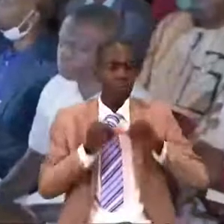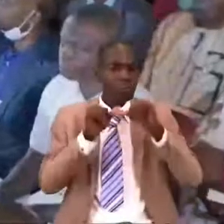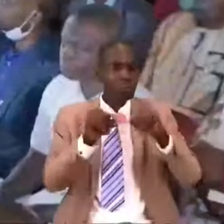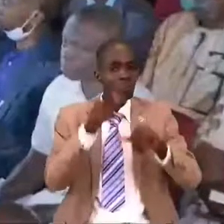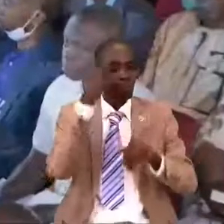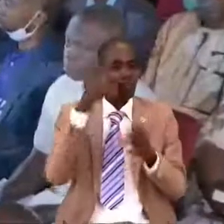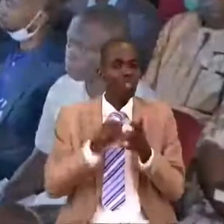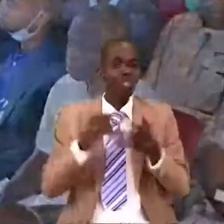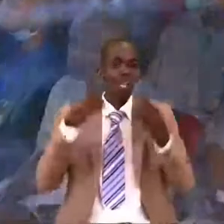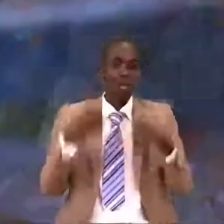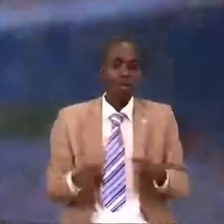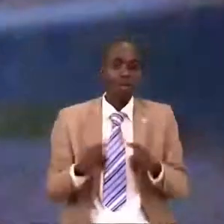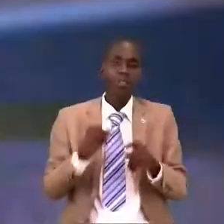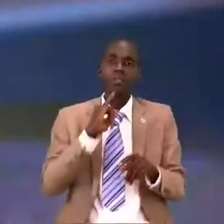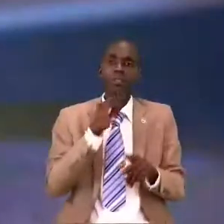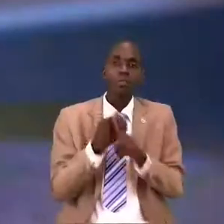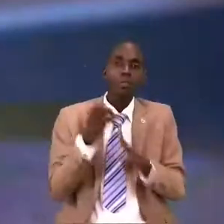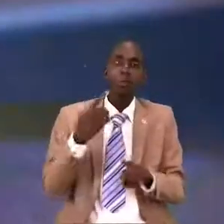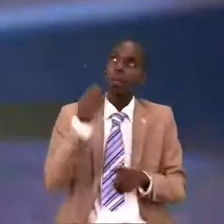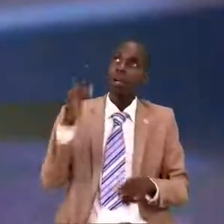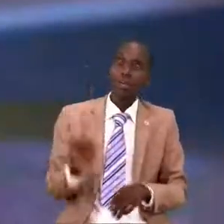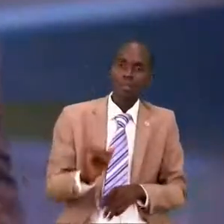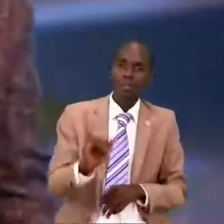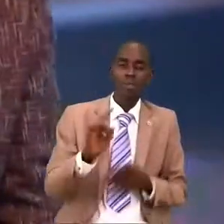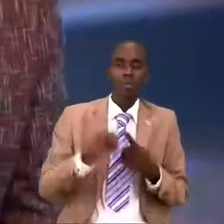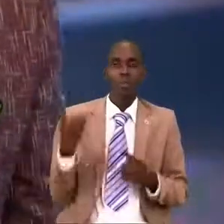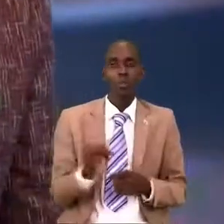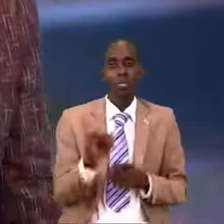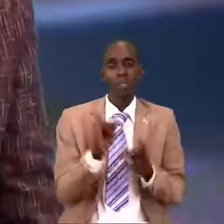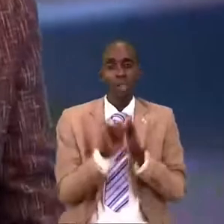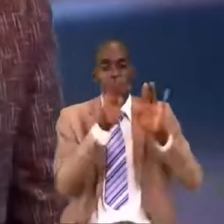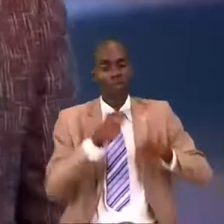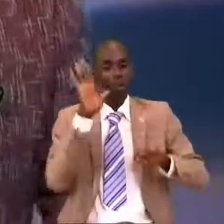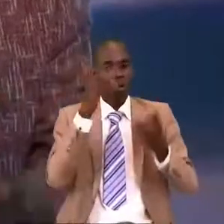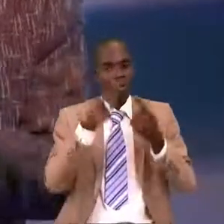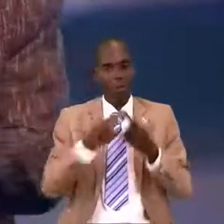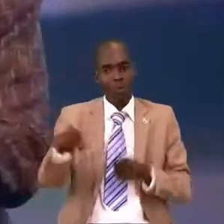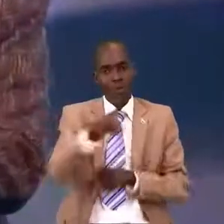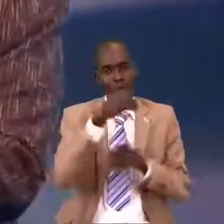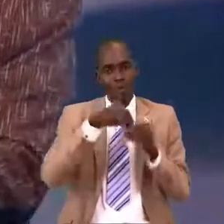là-bas. Il dit, la bonté de l'Éternel dure à jamais.